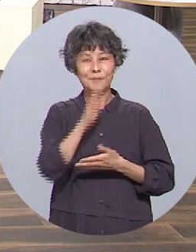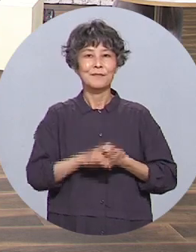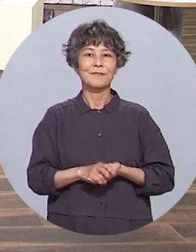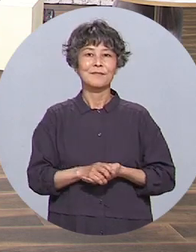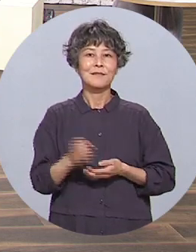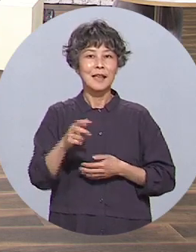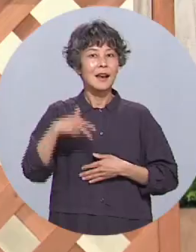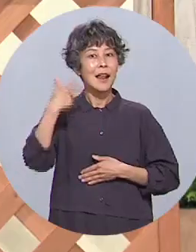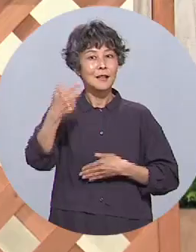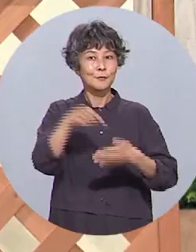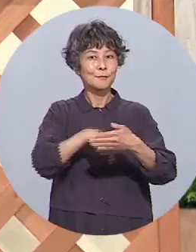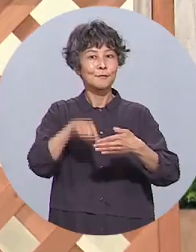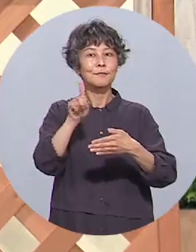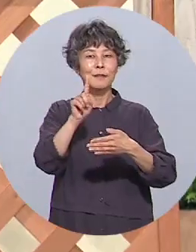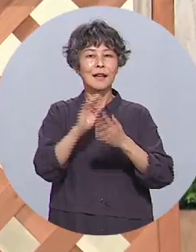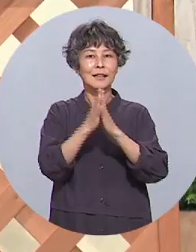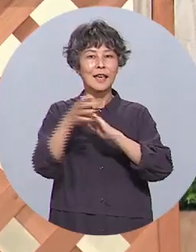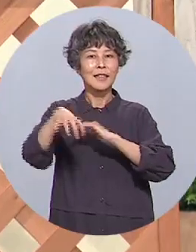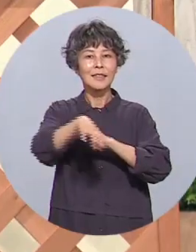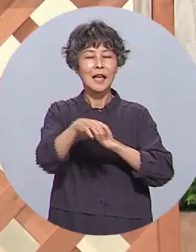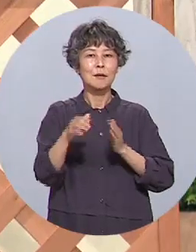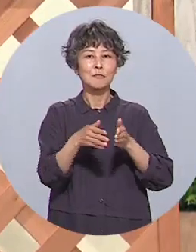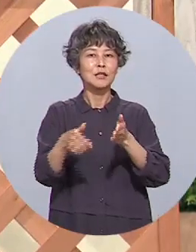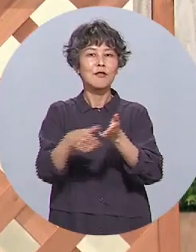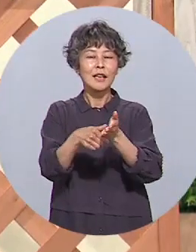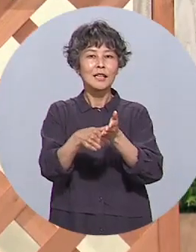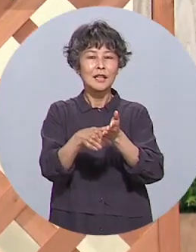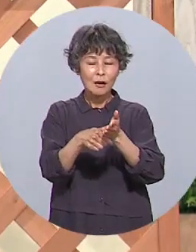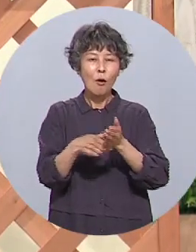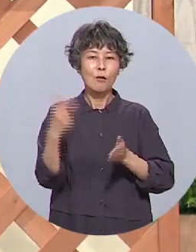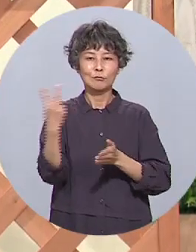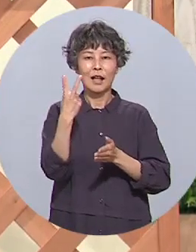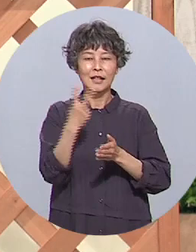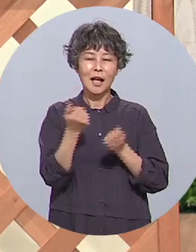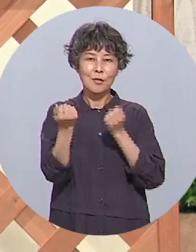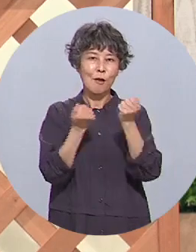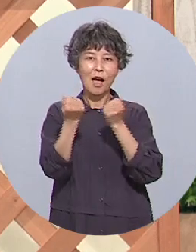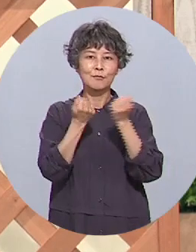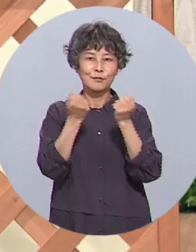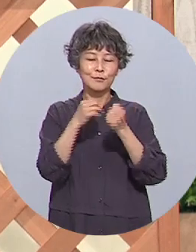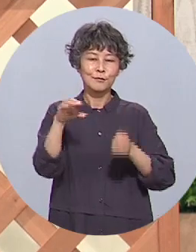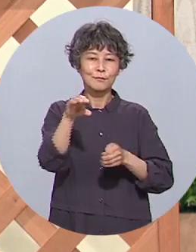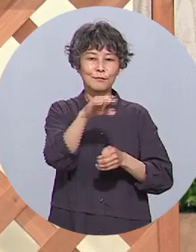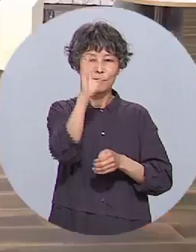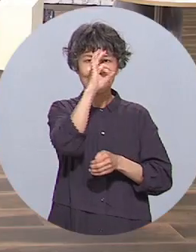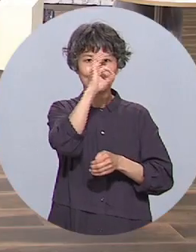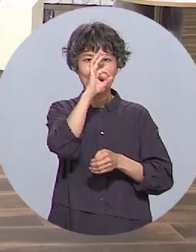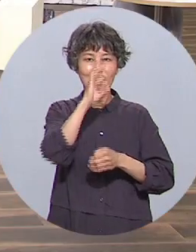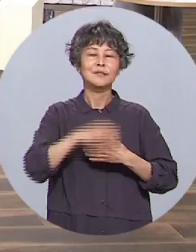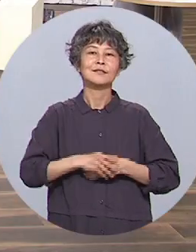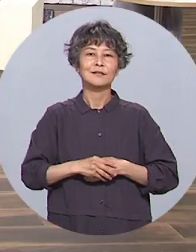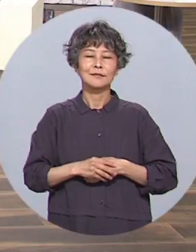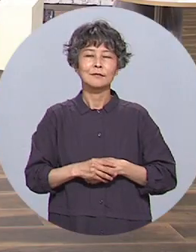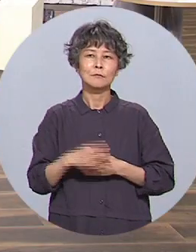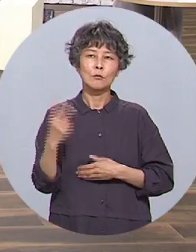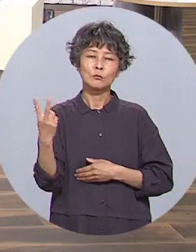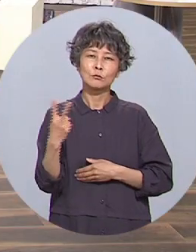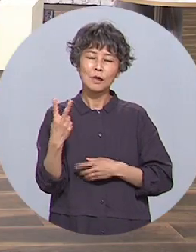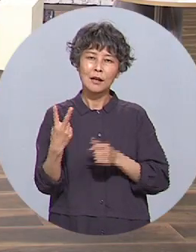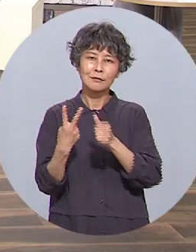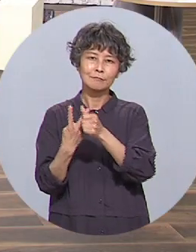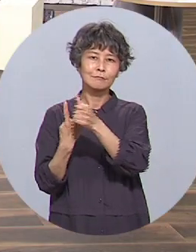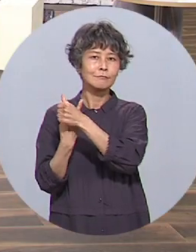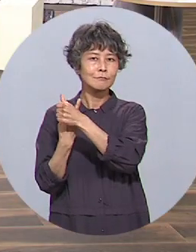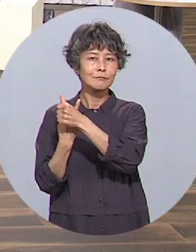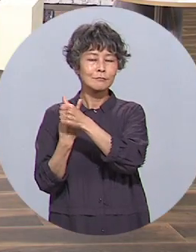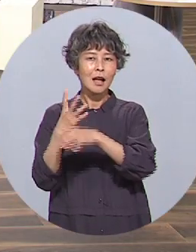さて来週は 県内の道の駅を金井さんと小坂井さんがドライブで巡ります。 あの二人初め